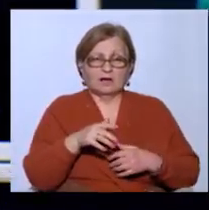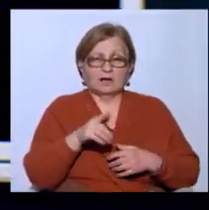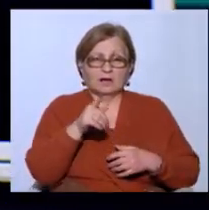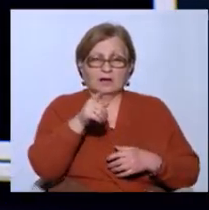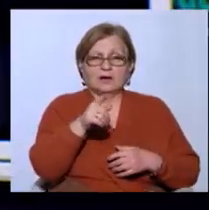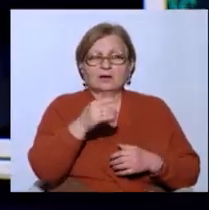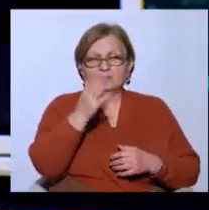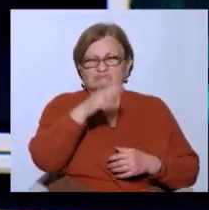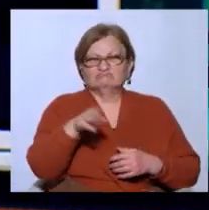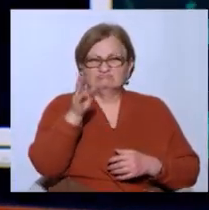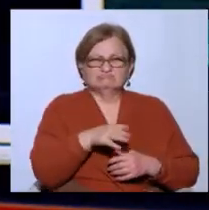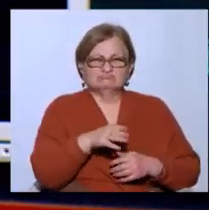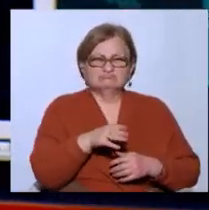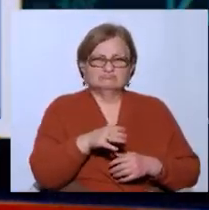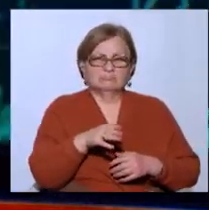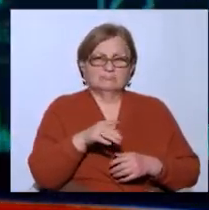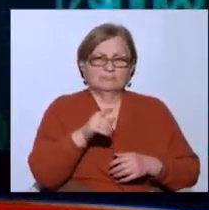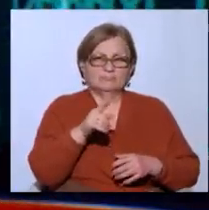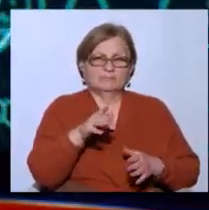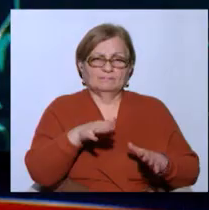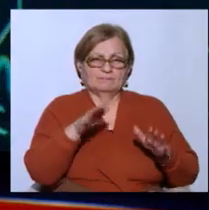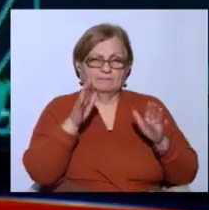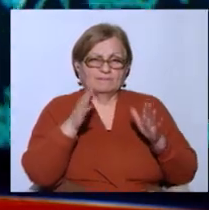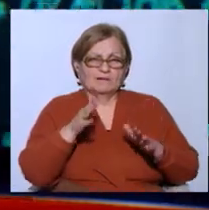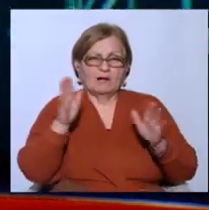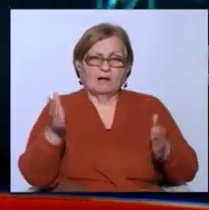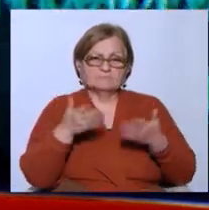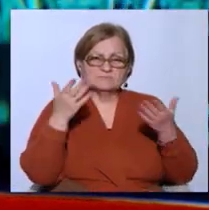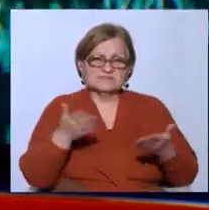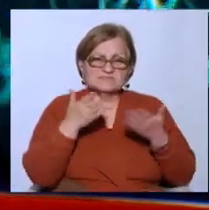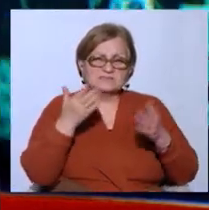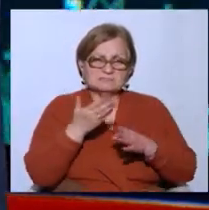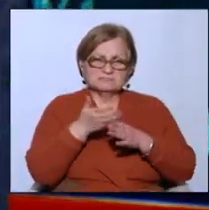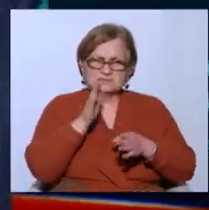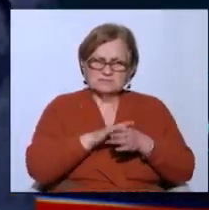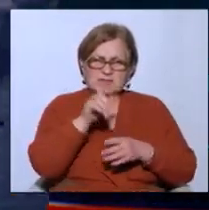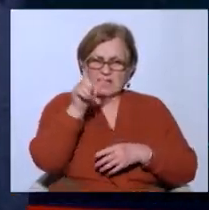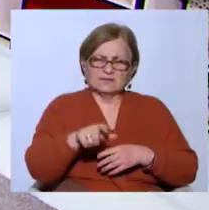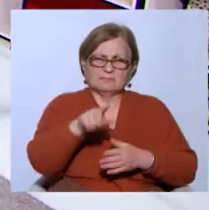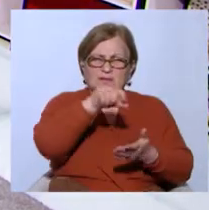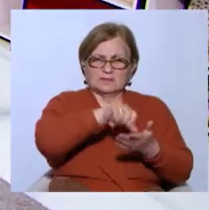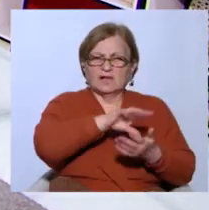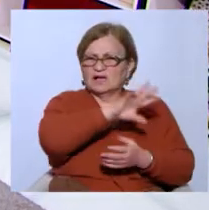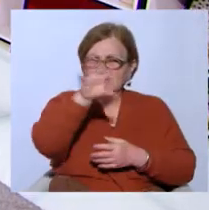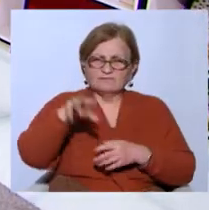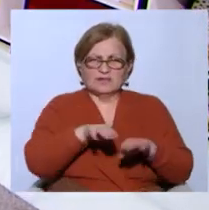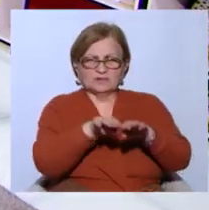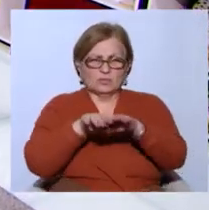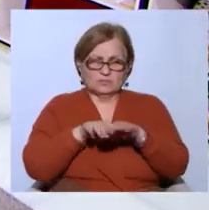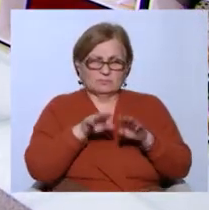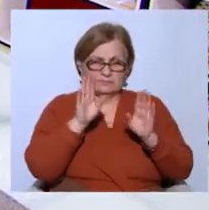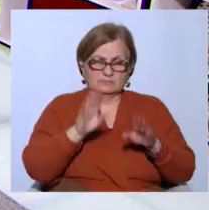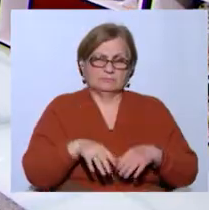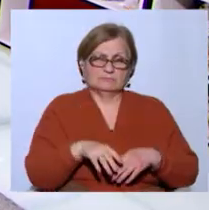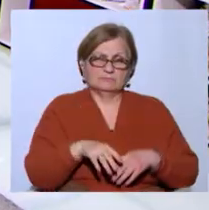უგულებელყოთ ის ფაქტი, რომ მსუბუქ ფორვარდზე რა თქმა უნდა არ შეიძლება მძიმე წონის ადამიანი დავაყენოთ და ასე შემდეგ. იყოს ყველა ამ შემთხვევაში